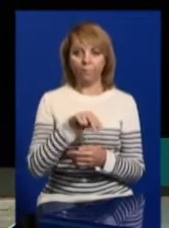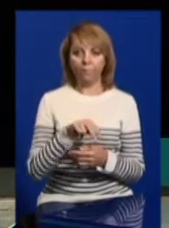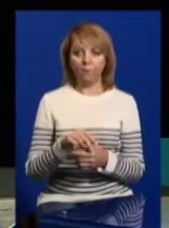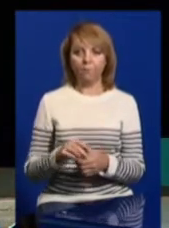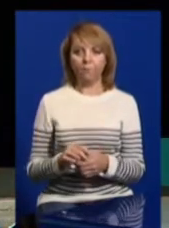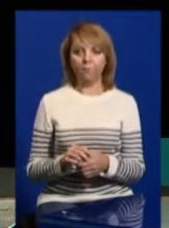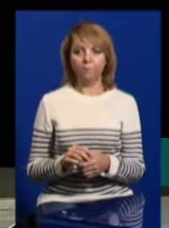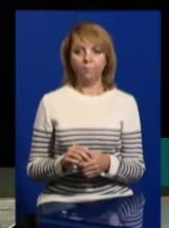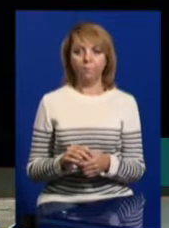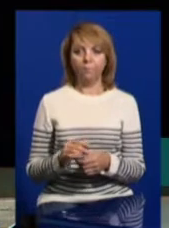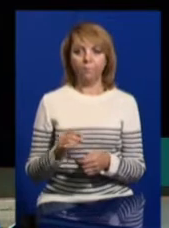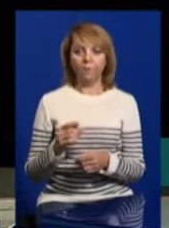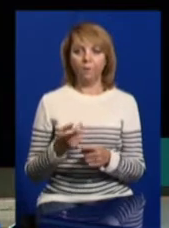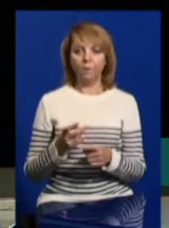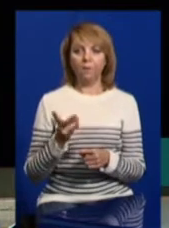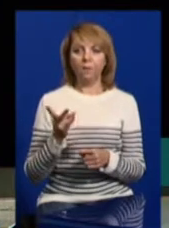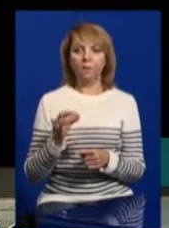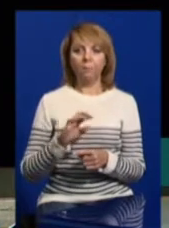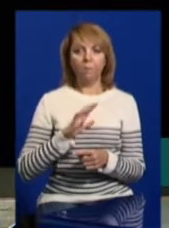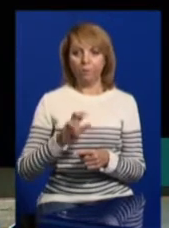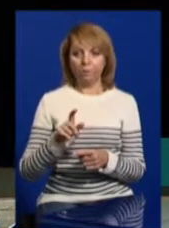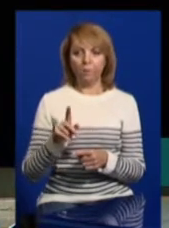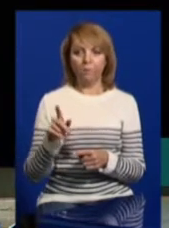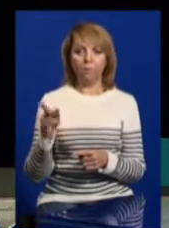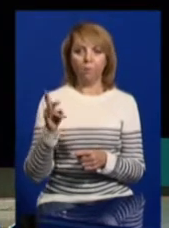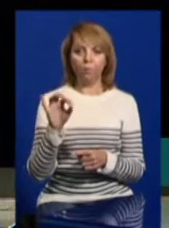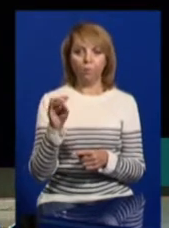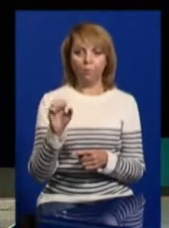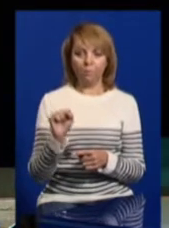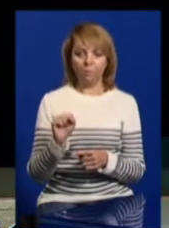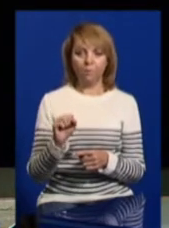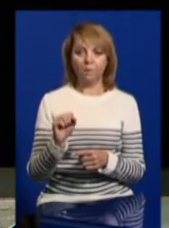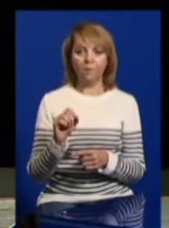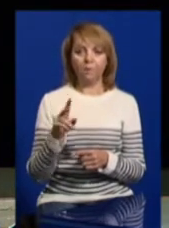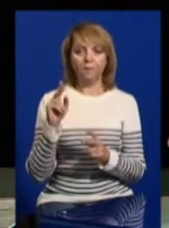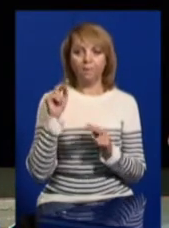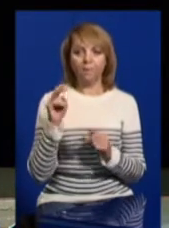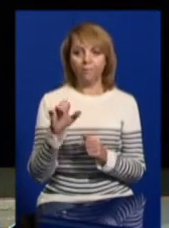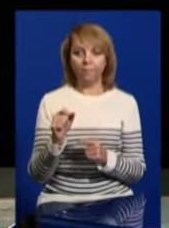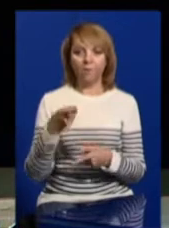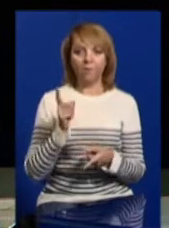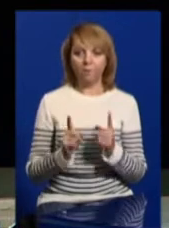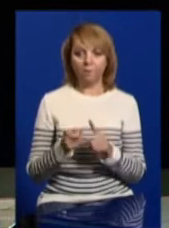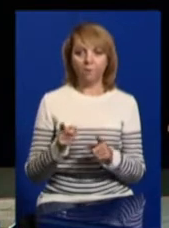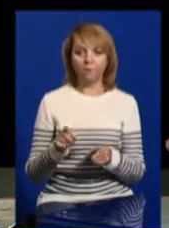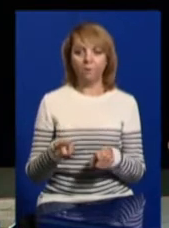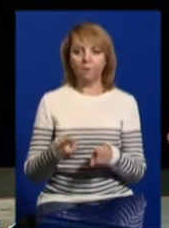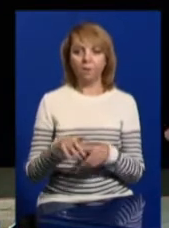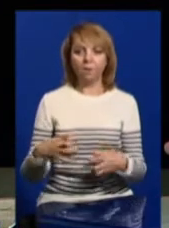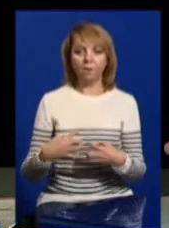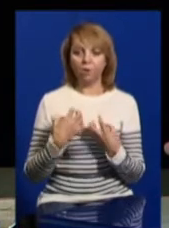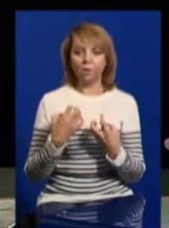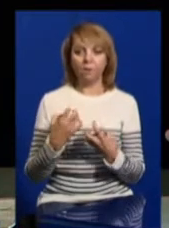винуваті. Бо не було пана Дронова, пані Зайцева би дійсно таких